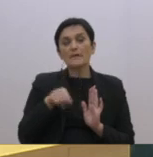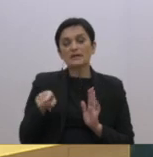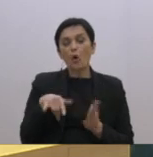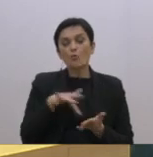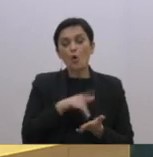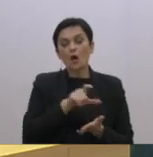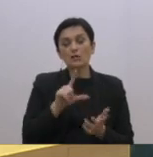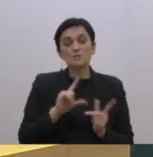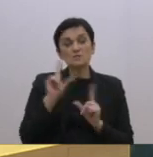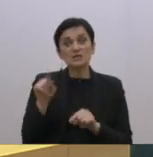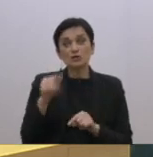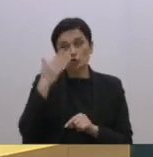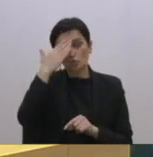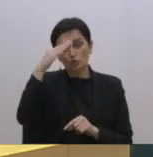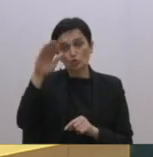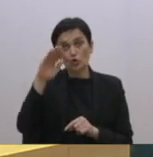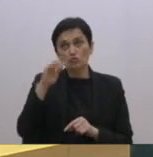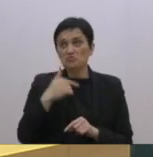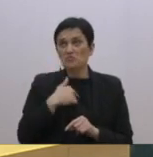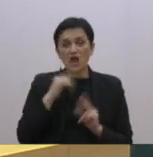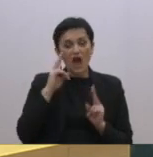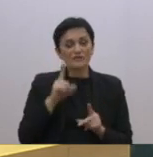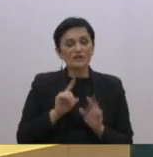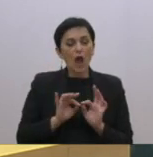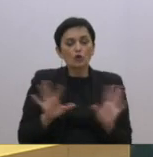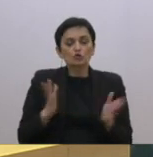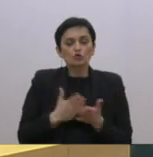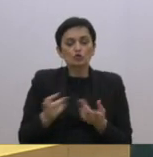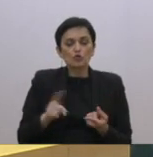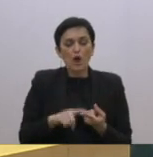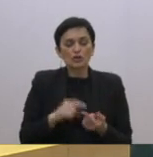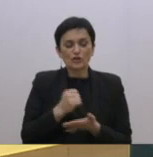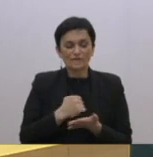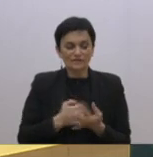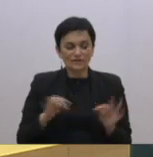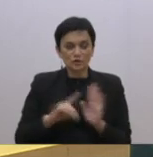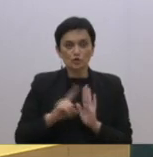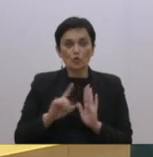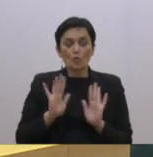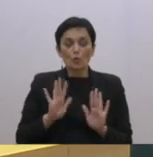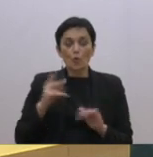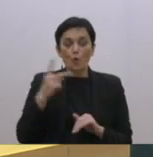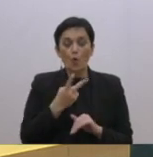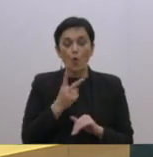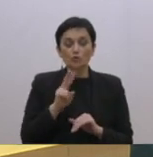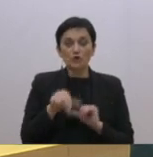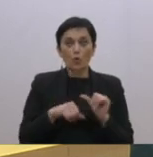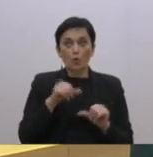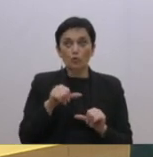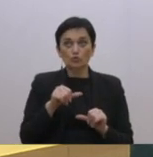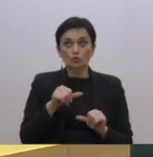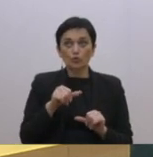მიდიან უცხოეთშიო. Მე არ ვიცი რა შვაშია ვიზა ლიბერალიზაცია, როცა მხოლოდ 2022 წელს